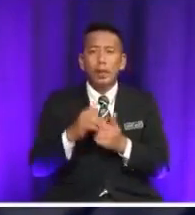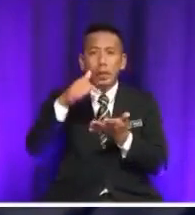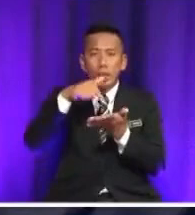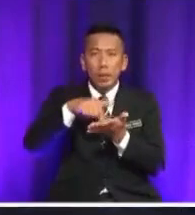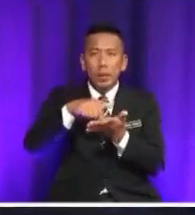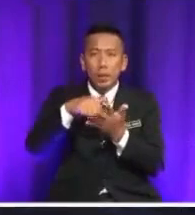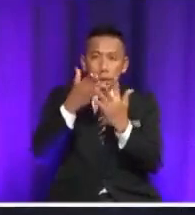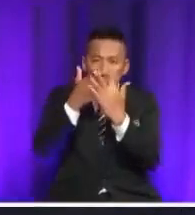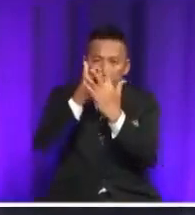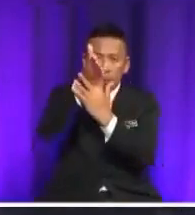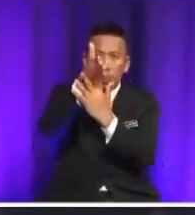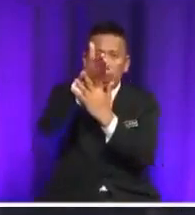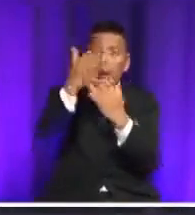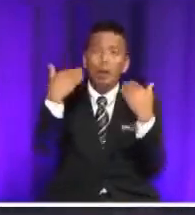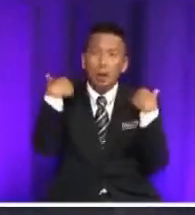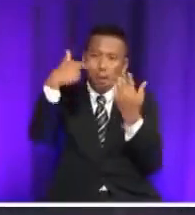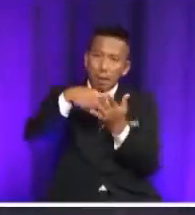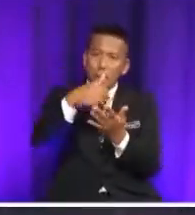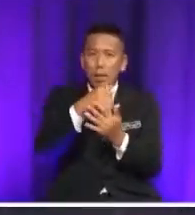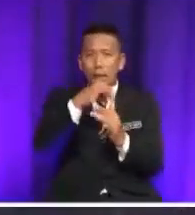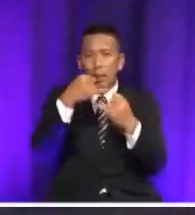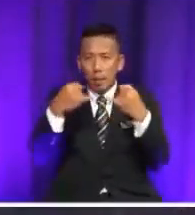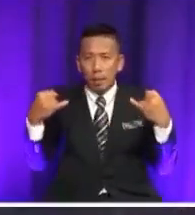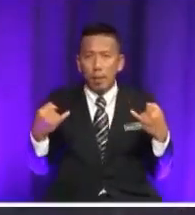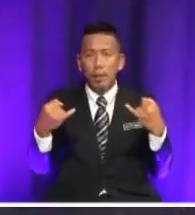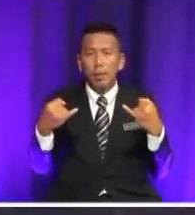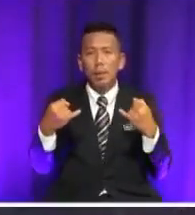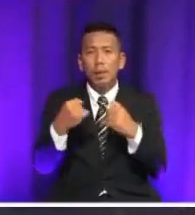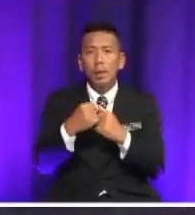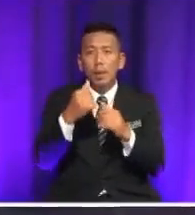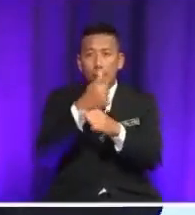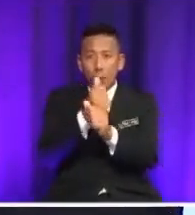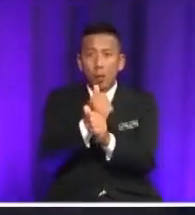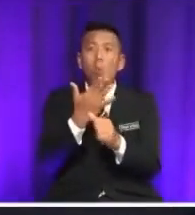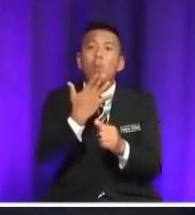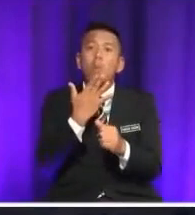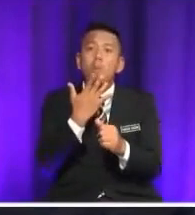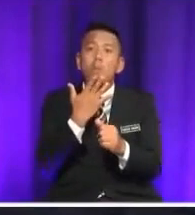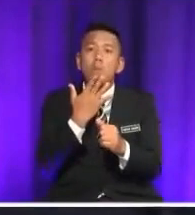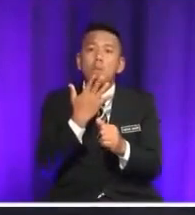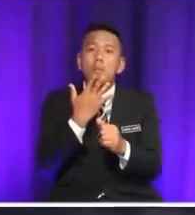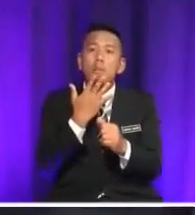Oke kemudian ada lagi jenis tapi dia berwarna